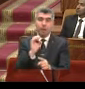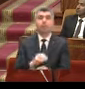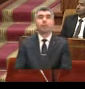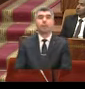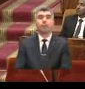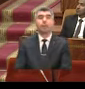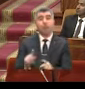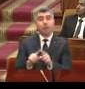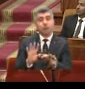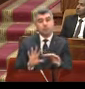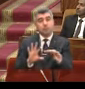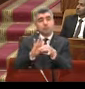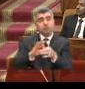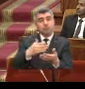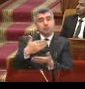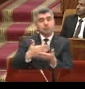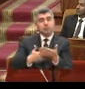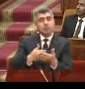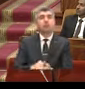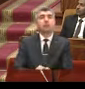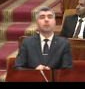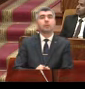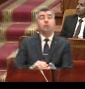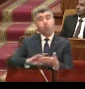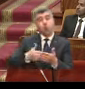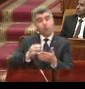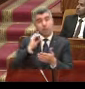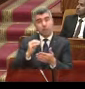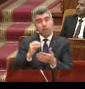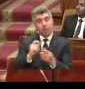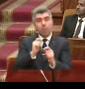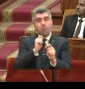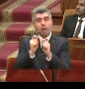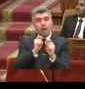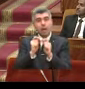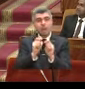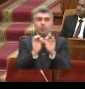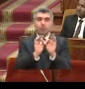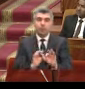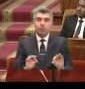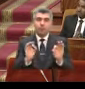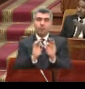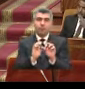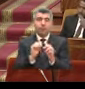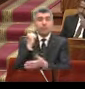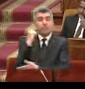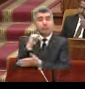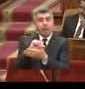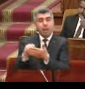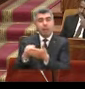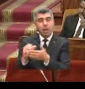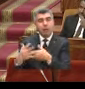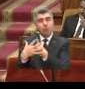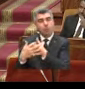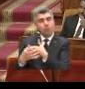ديال التعاقد وديال المتقاعدين، المتقاعدين ما عليهمش نقاش نهائيا لأن الضرائب كتقطع لهم من الصالير، ولا نقاش